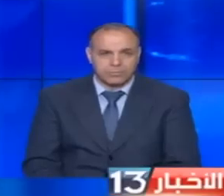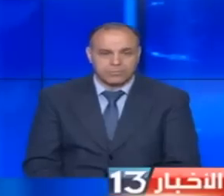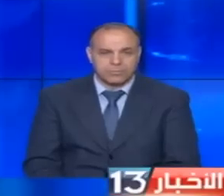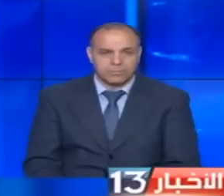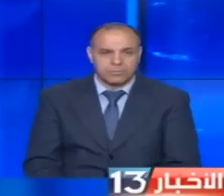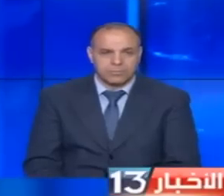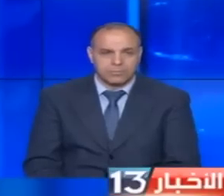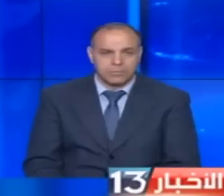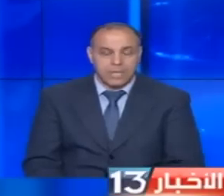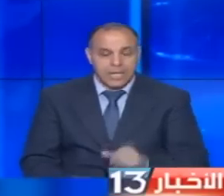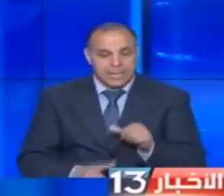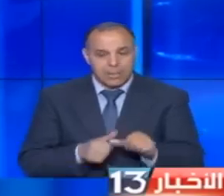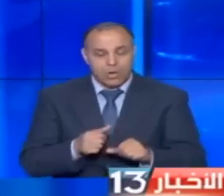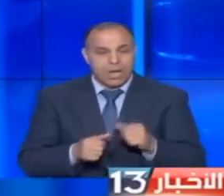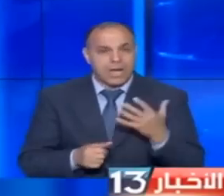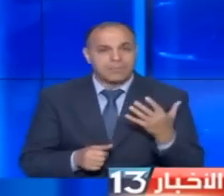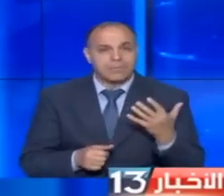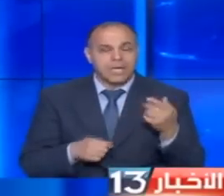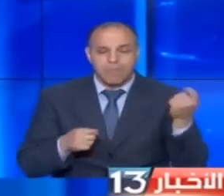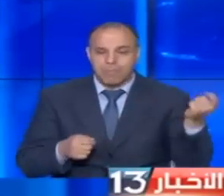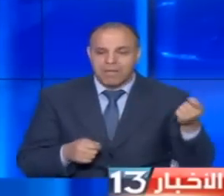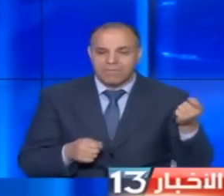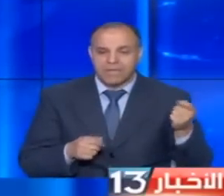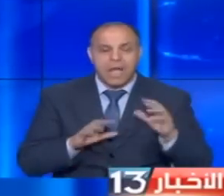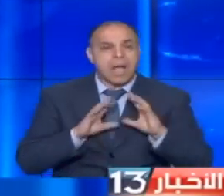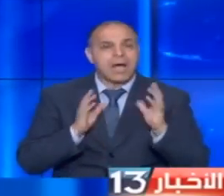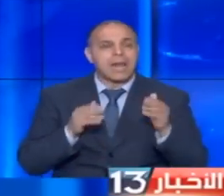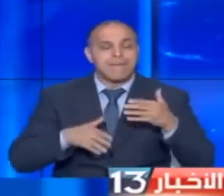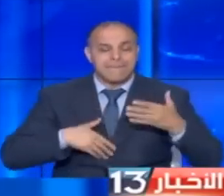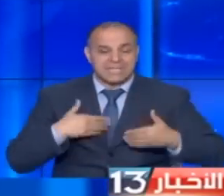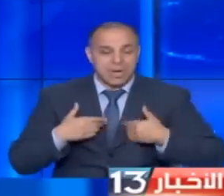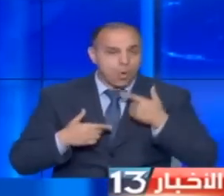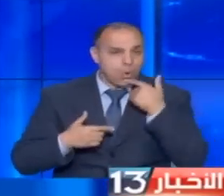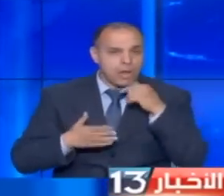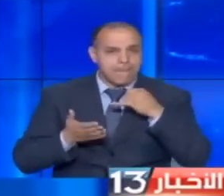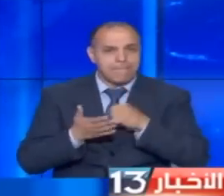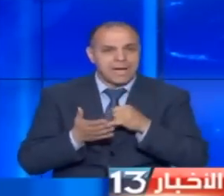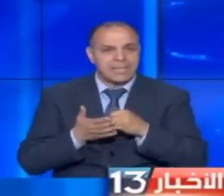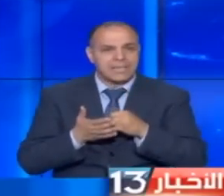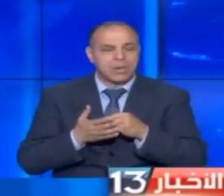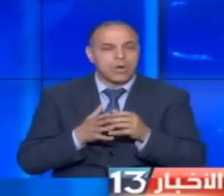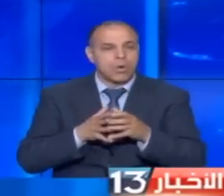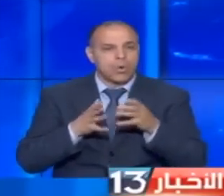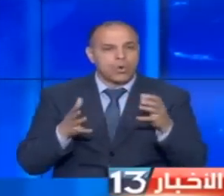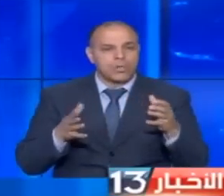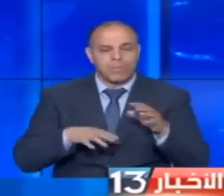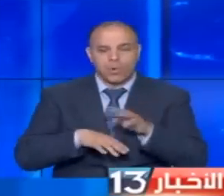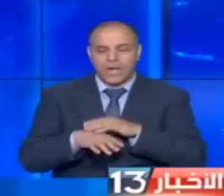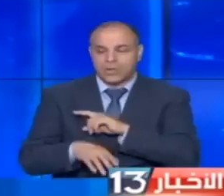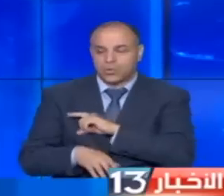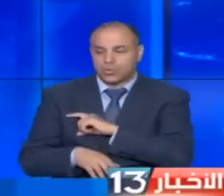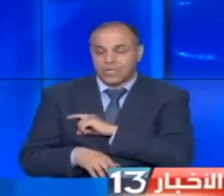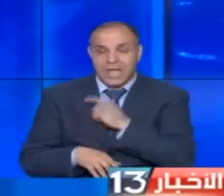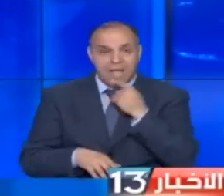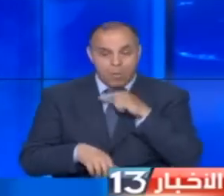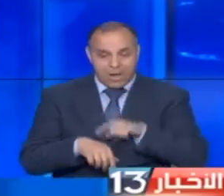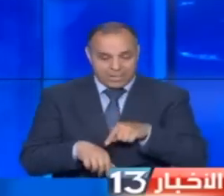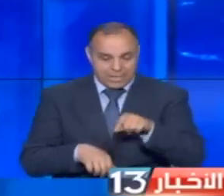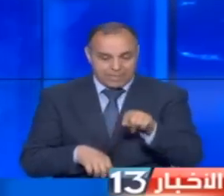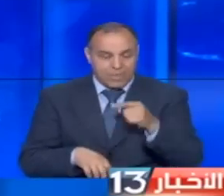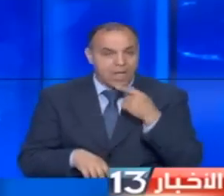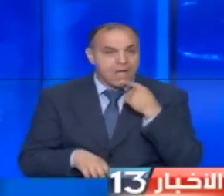دوره خامسه من مهرجان قلعه المسرح تعيشها مدينه القلعه الكبرى من ولايه سوسه هذه الفتره